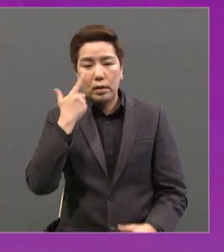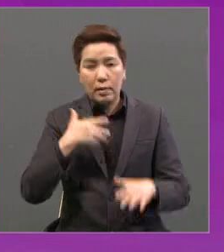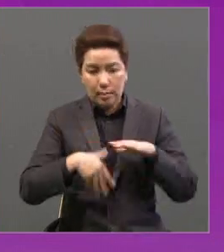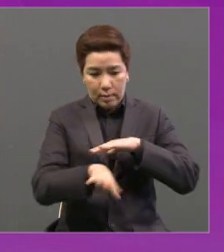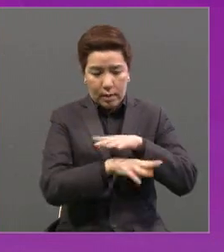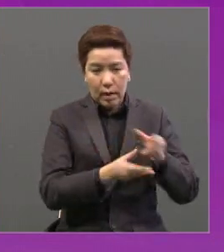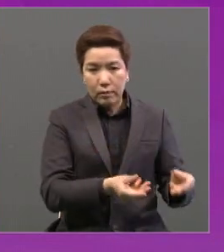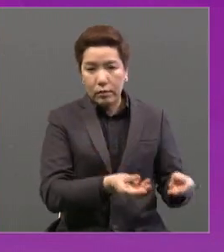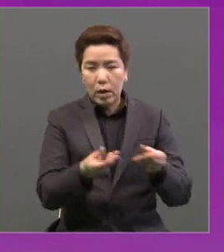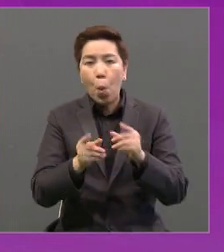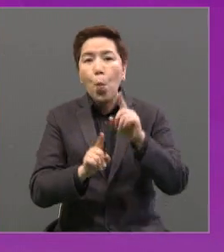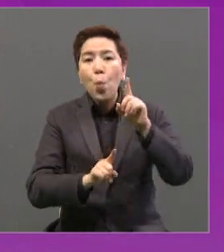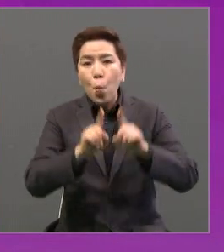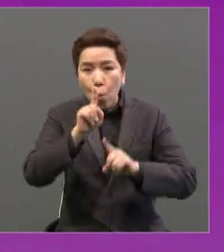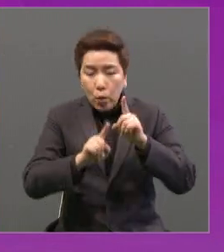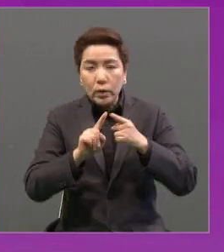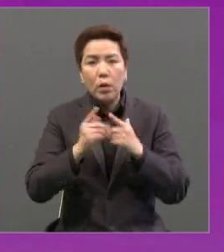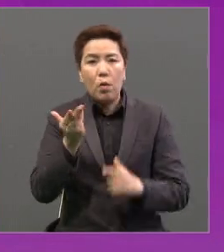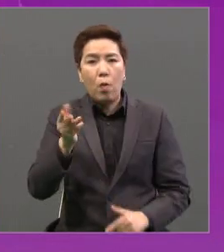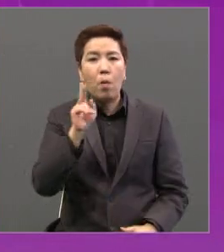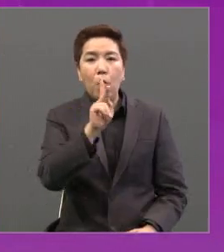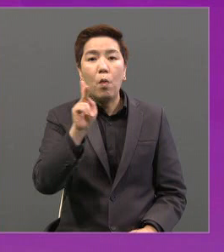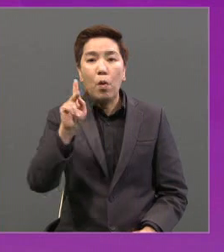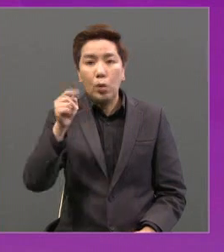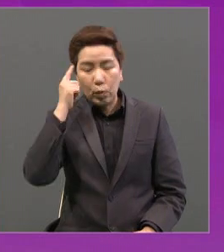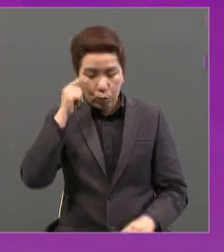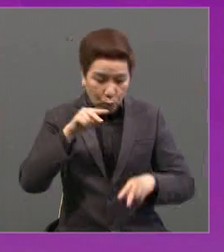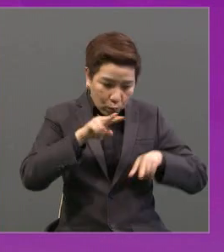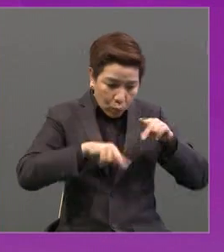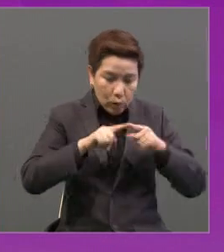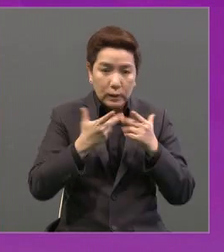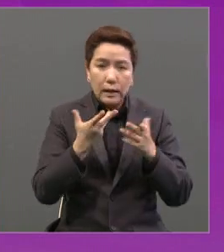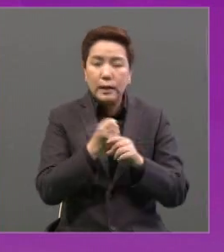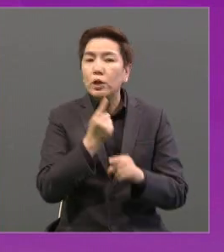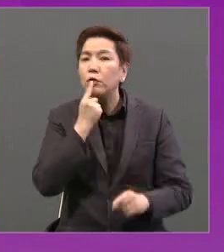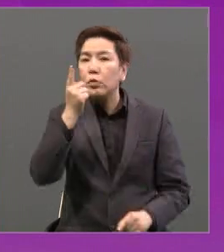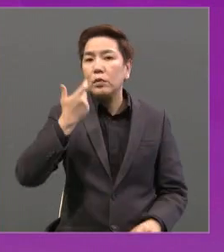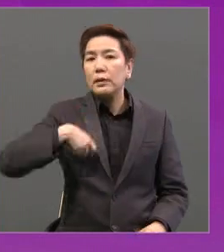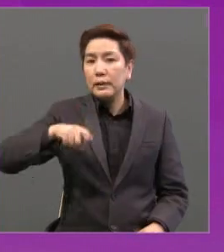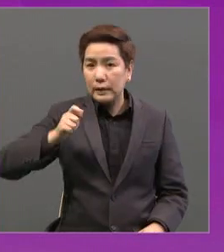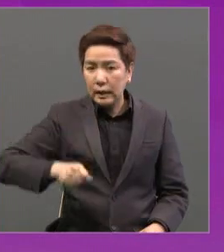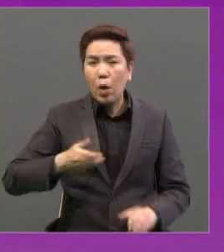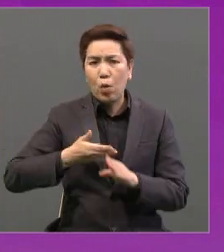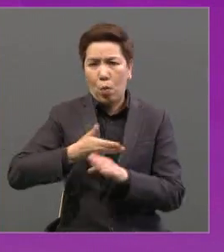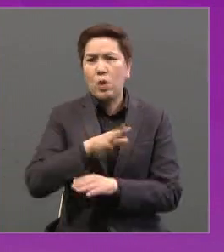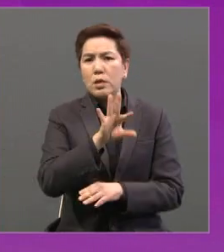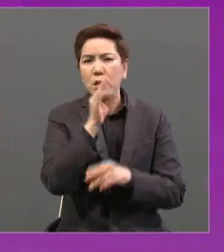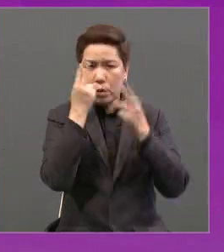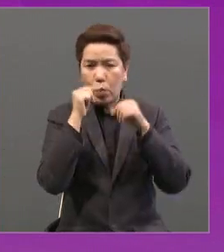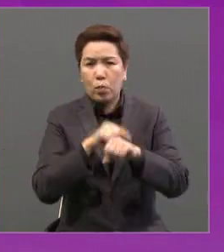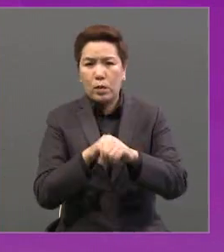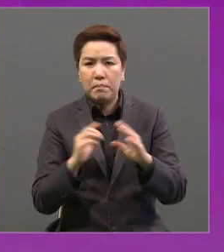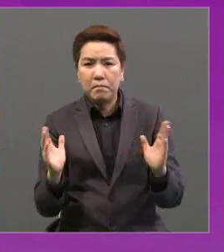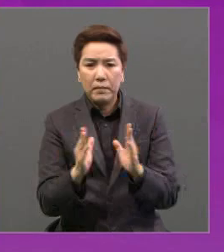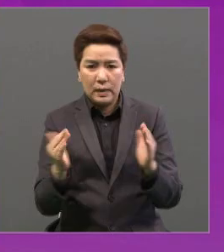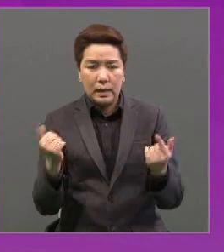มอบหลักฐานการถือหุ้นเพิ่มเติมแล้วก็ขอให้กกตเนี่ยเร่งตรวจสอบแล้วก็สงสารรัฐธรรมนูญก่อนโหวตเลือกนายกรัฐมนตรี